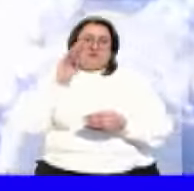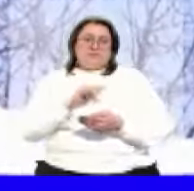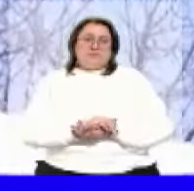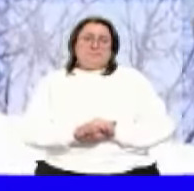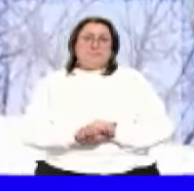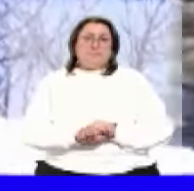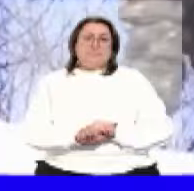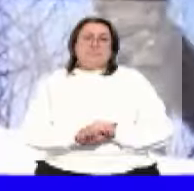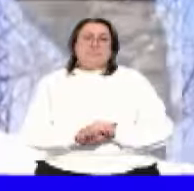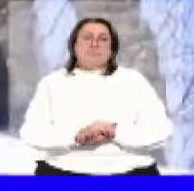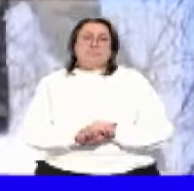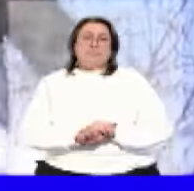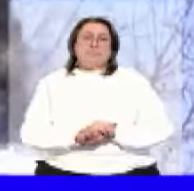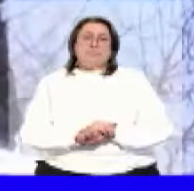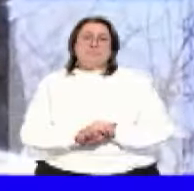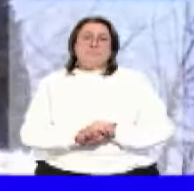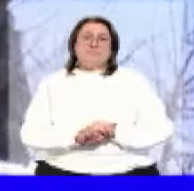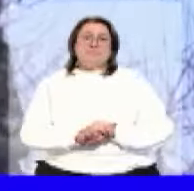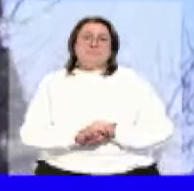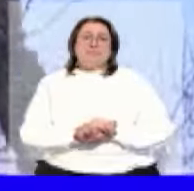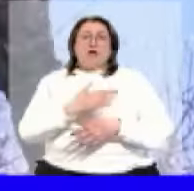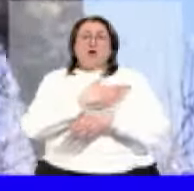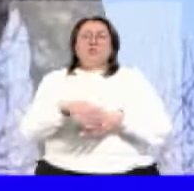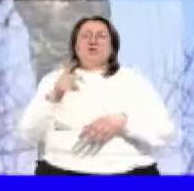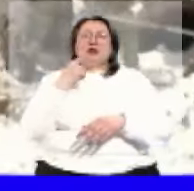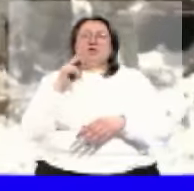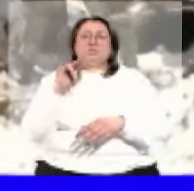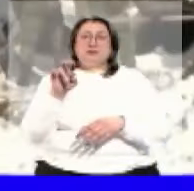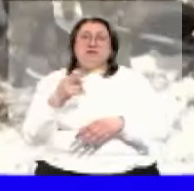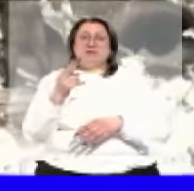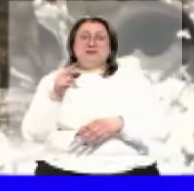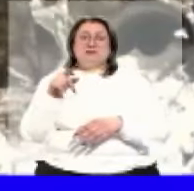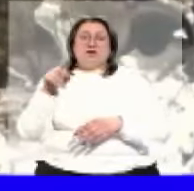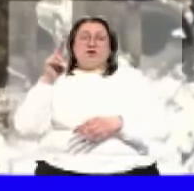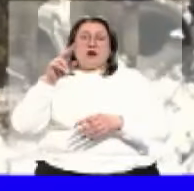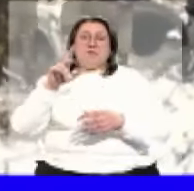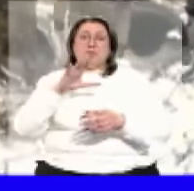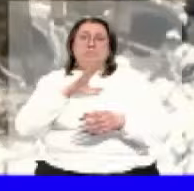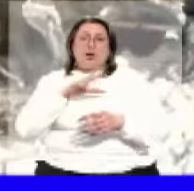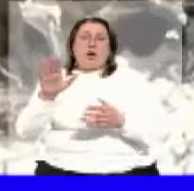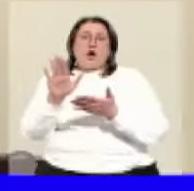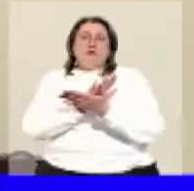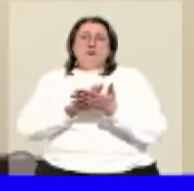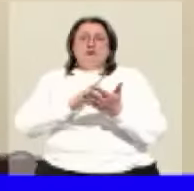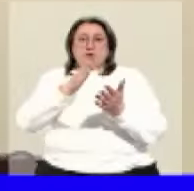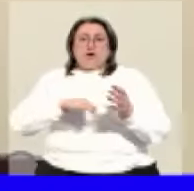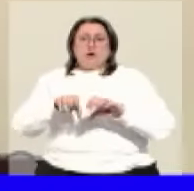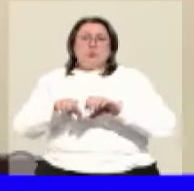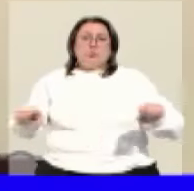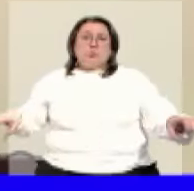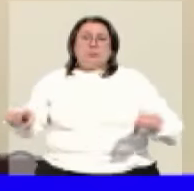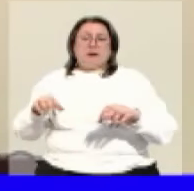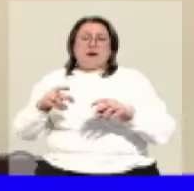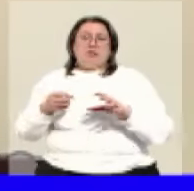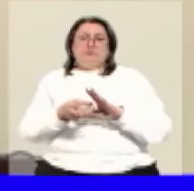құбыр тазартылуы керек. Ал Қостанай 2 шағын ауданында қауіпті аймақ ретінде 260 аула белгіленген. В основном